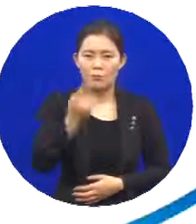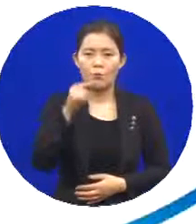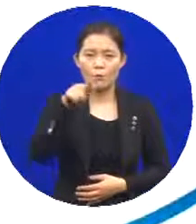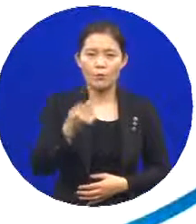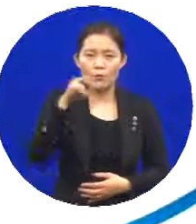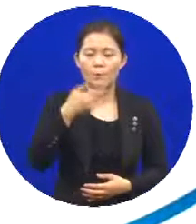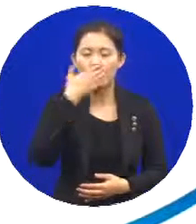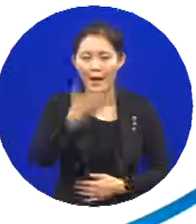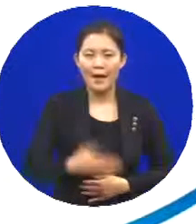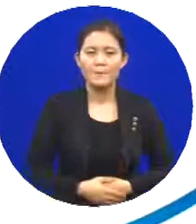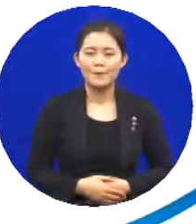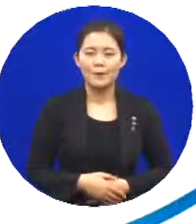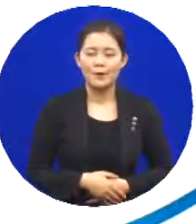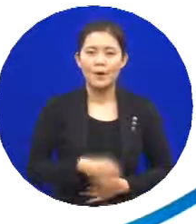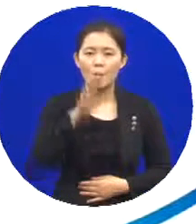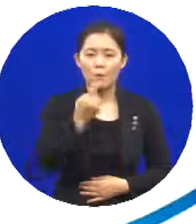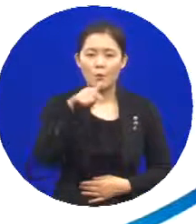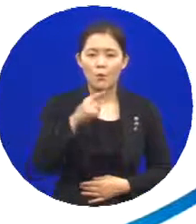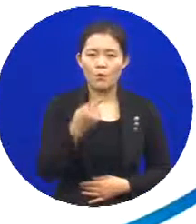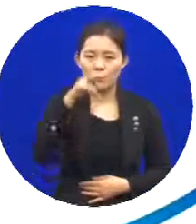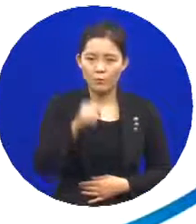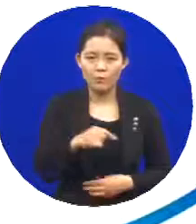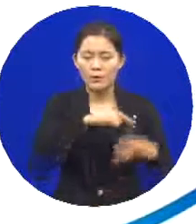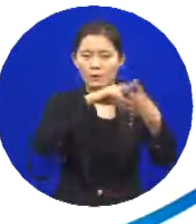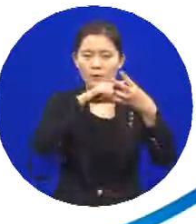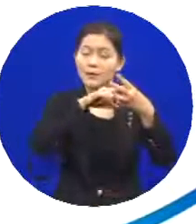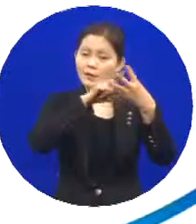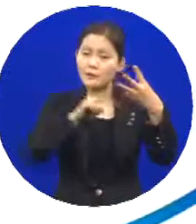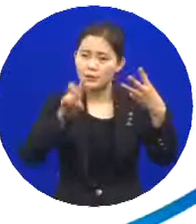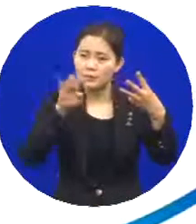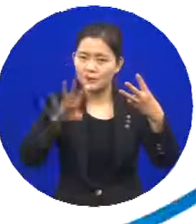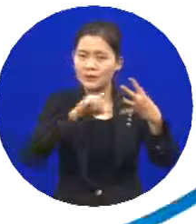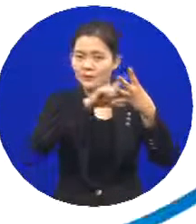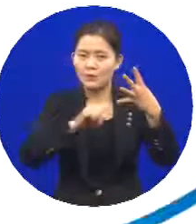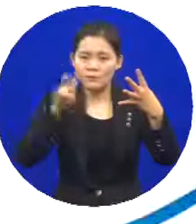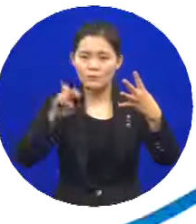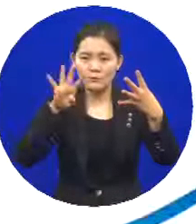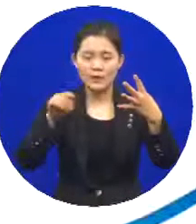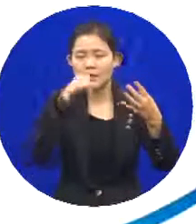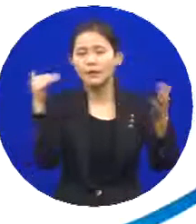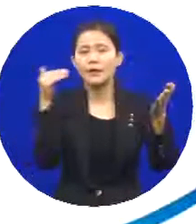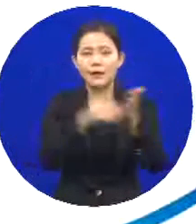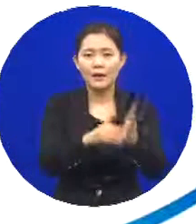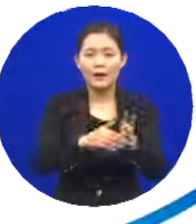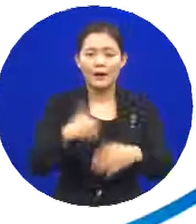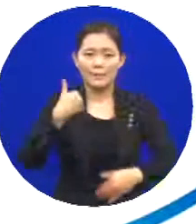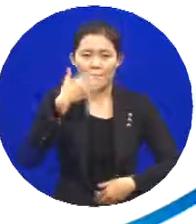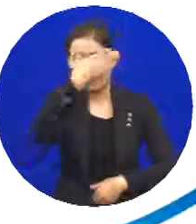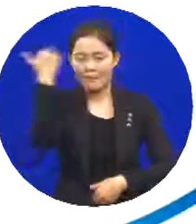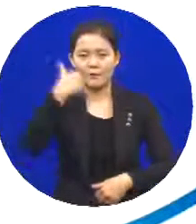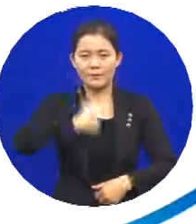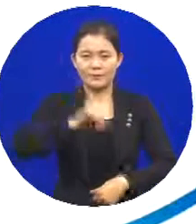됩니다. 처인구 보건소는 3월 24일부터 4월 21일까지 매주 목요일 조부모 손주